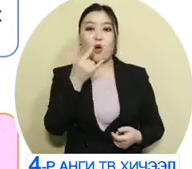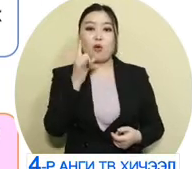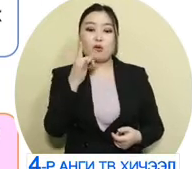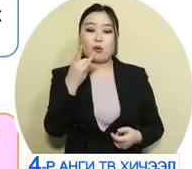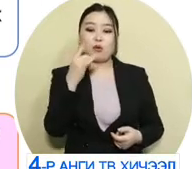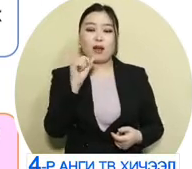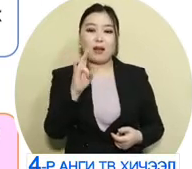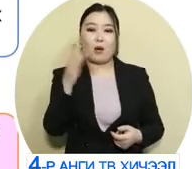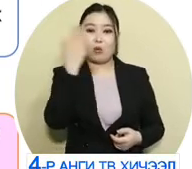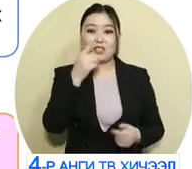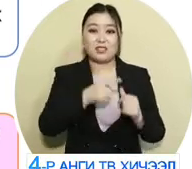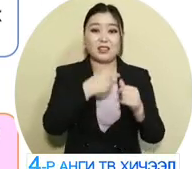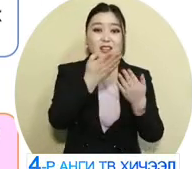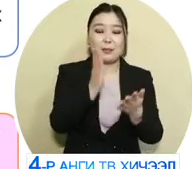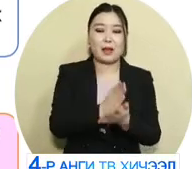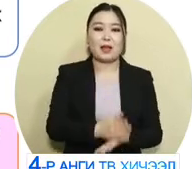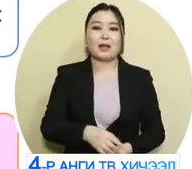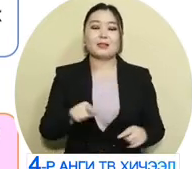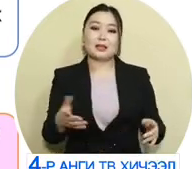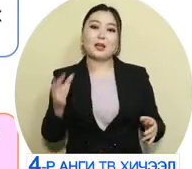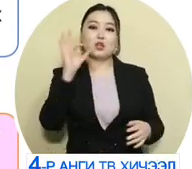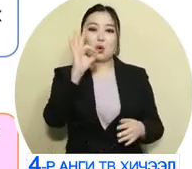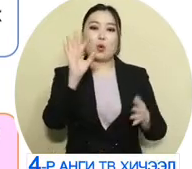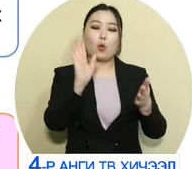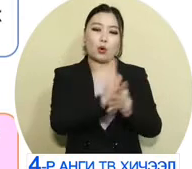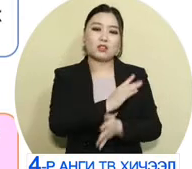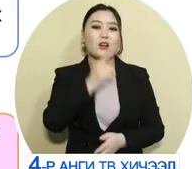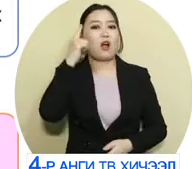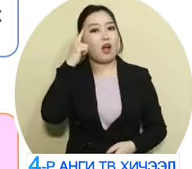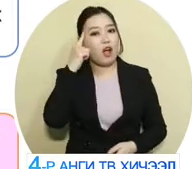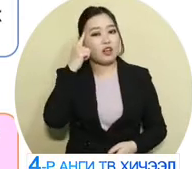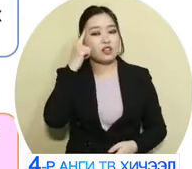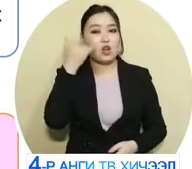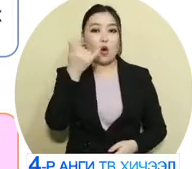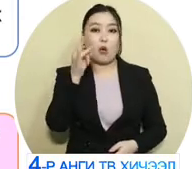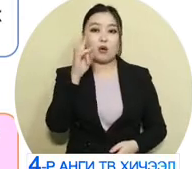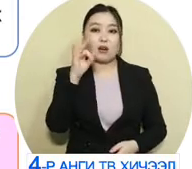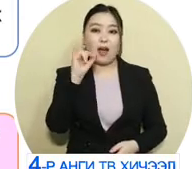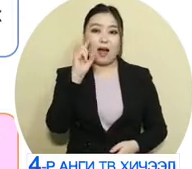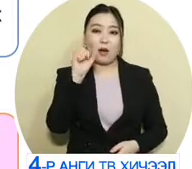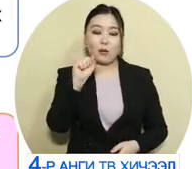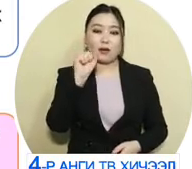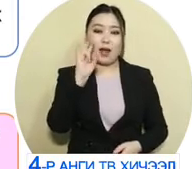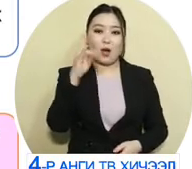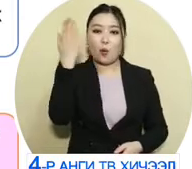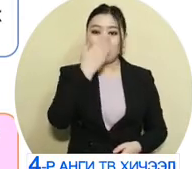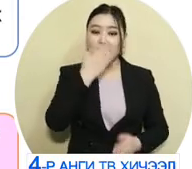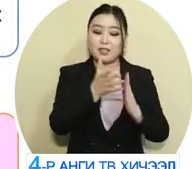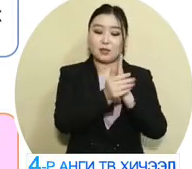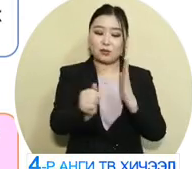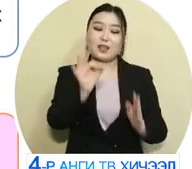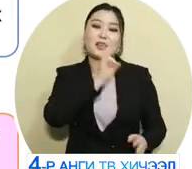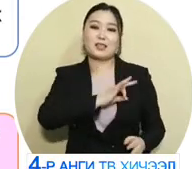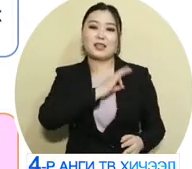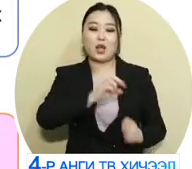Тэгэхээр энэ зөв унших, хурдан унших, ойлгож унших, уран унших чадваруудыг ашиглан